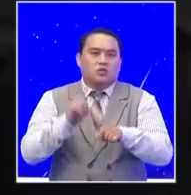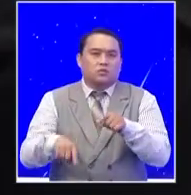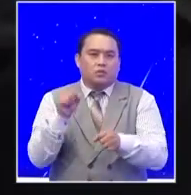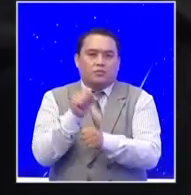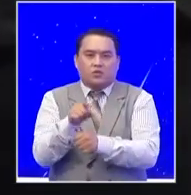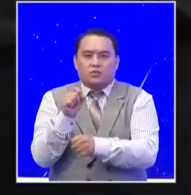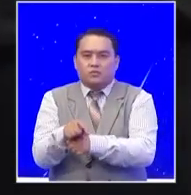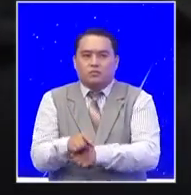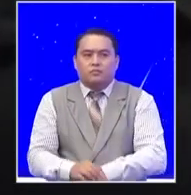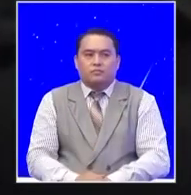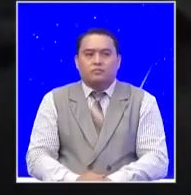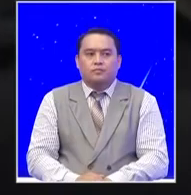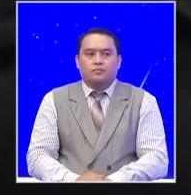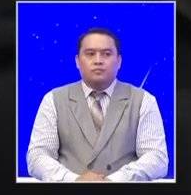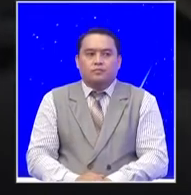тапсырма берді.